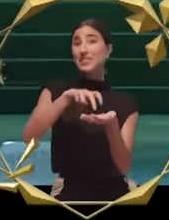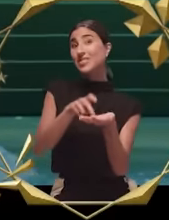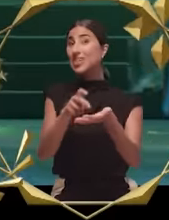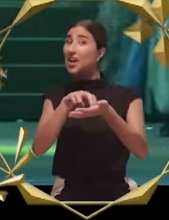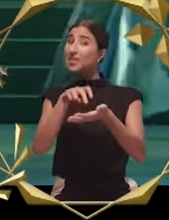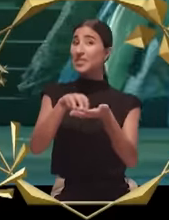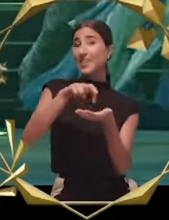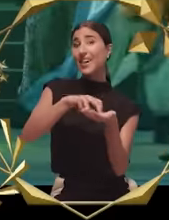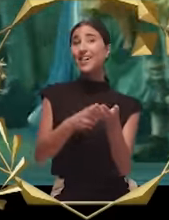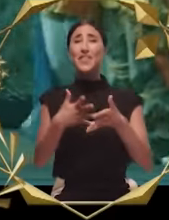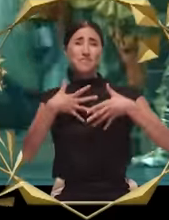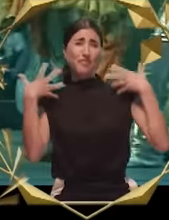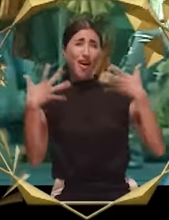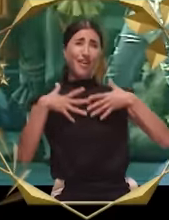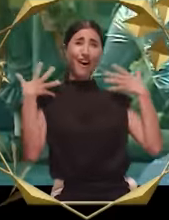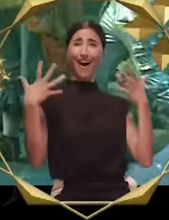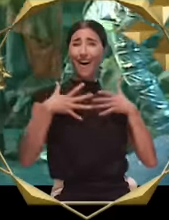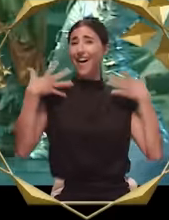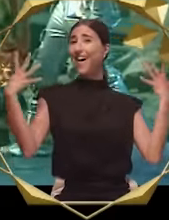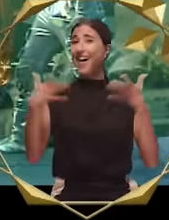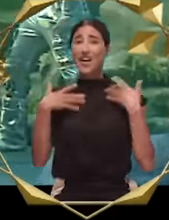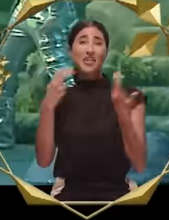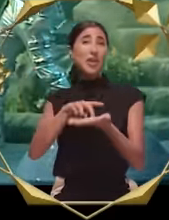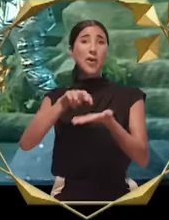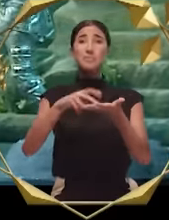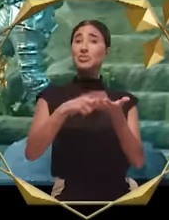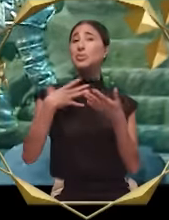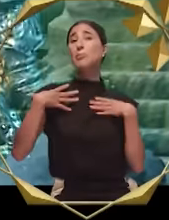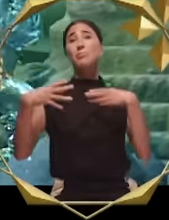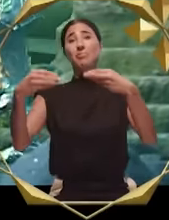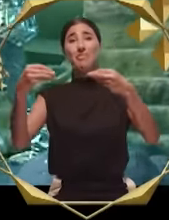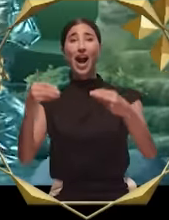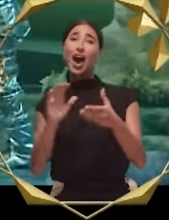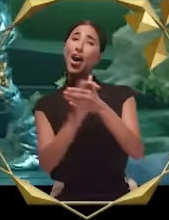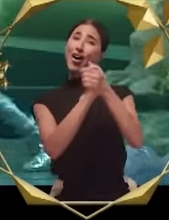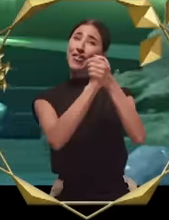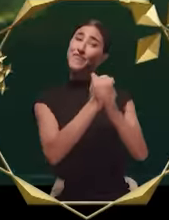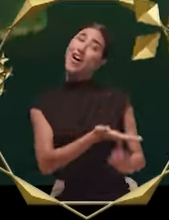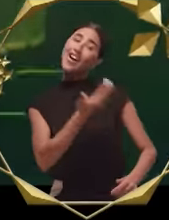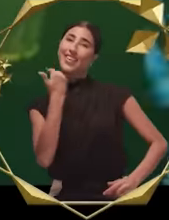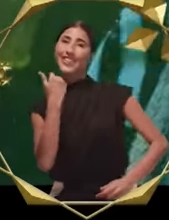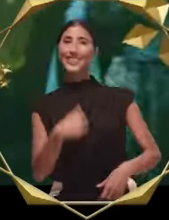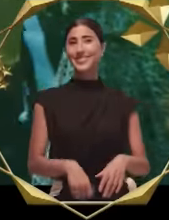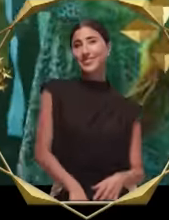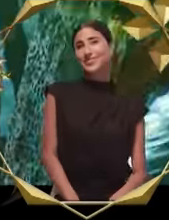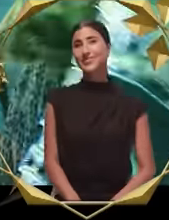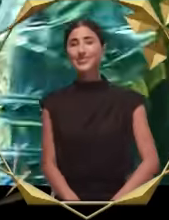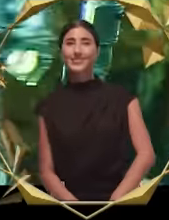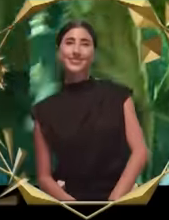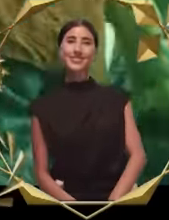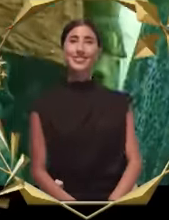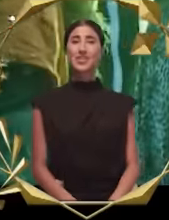أمشي أمشي كي أعيد عرشي أنا أمشي أنا أمشي أمشي أمشي كي